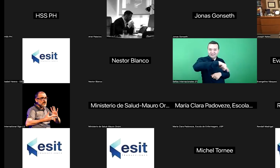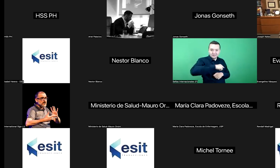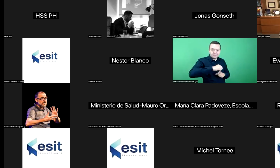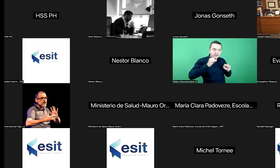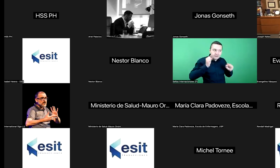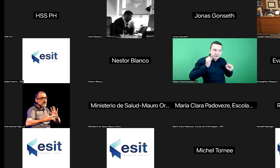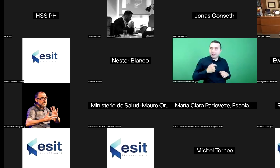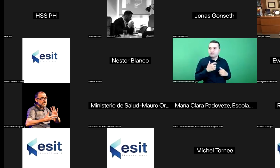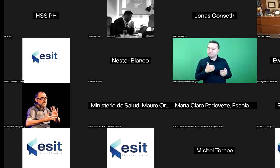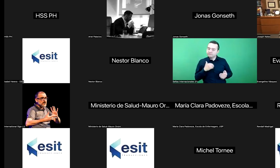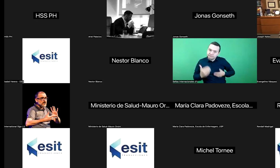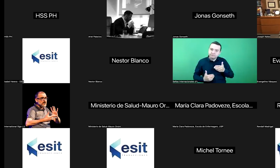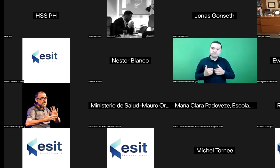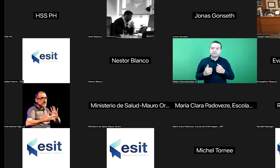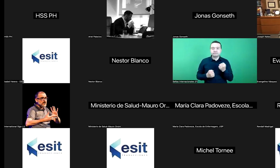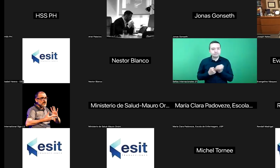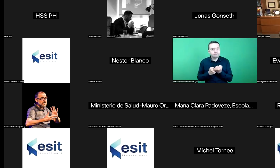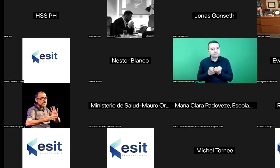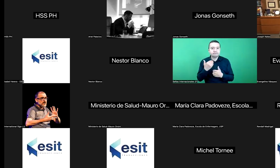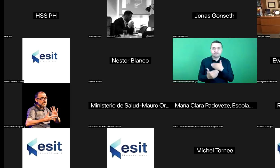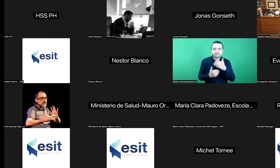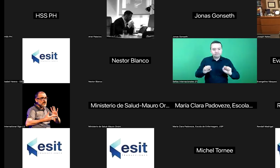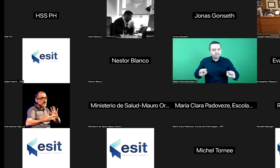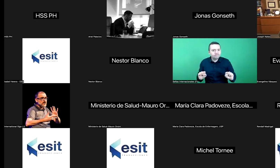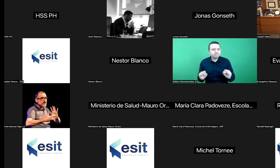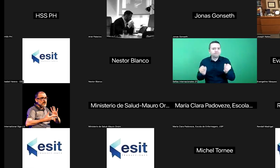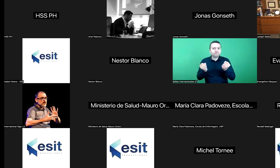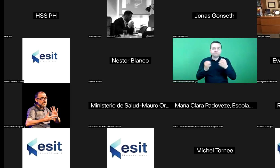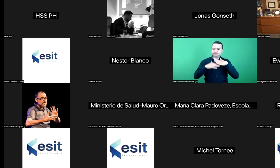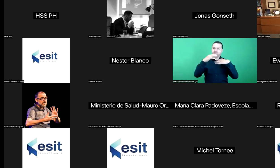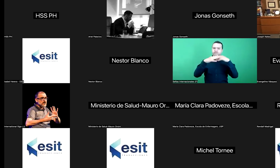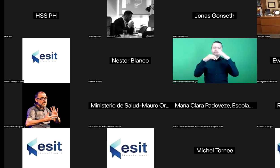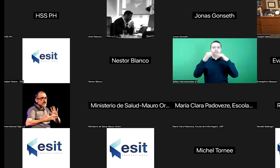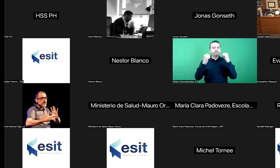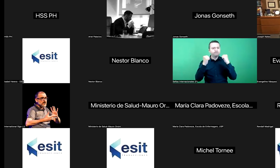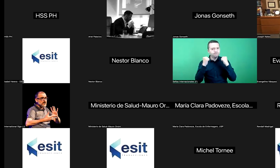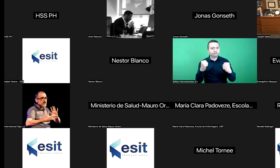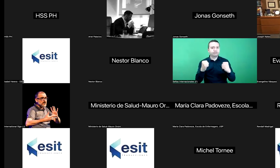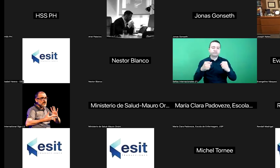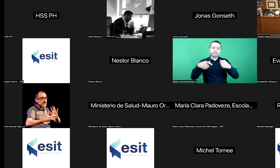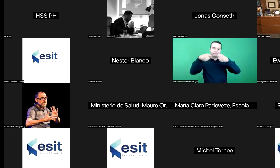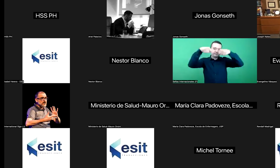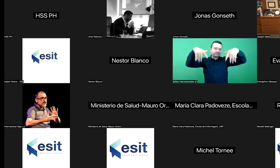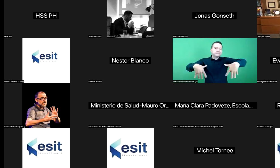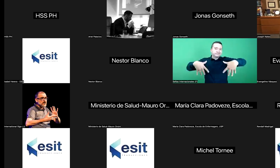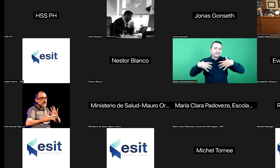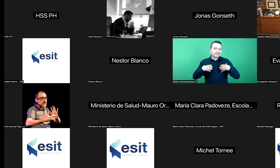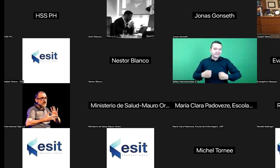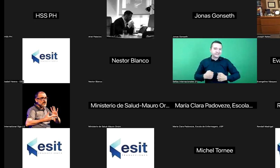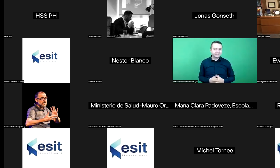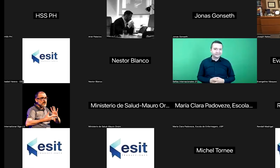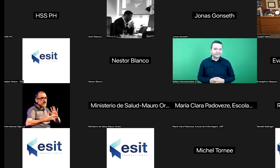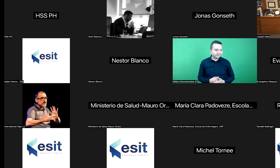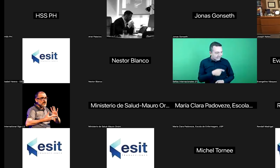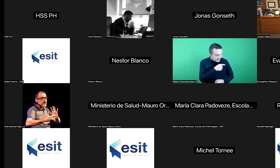quel processus de renforcement, de transformation des systèmes de santé. Et pour finir,